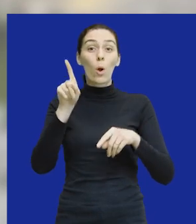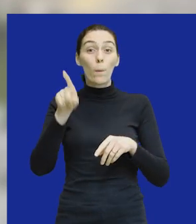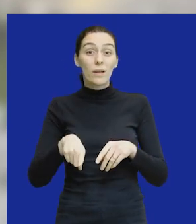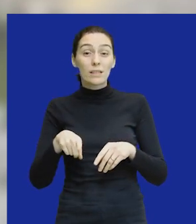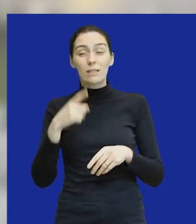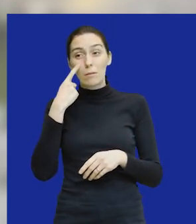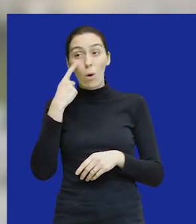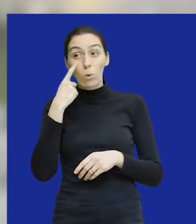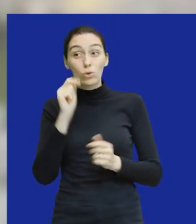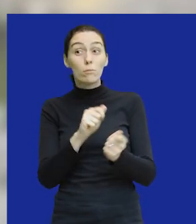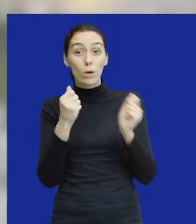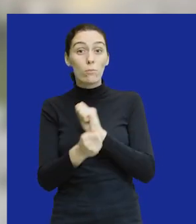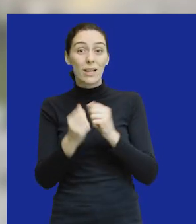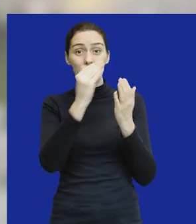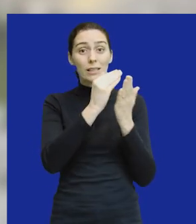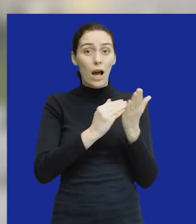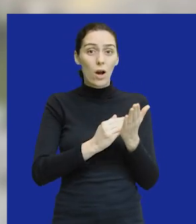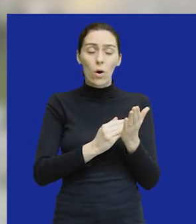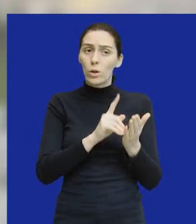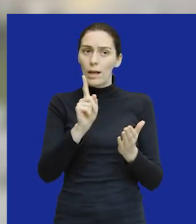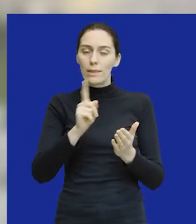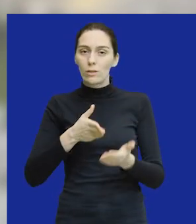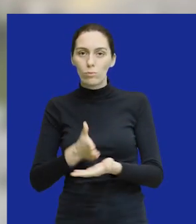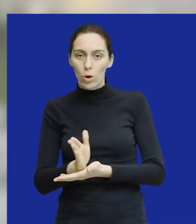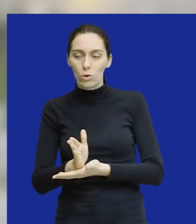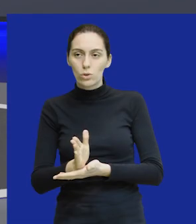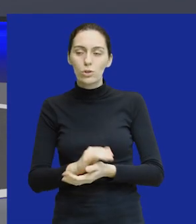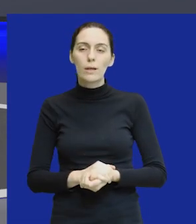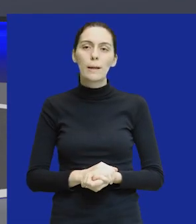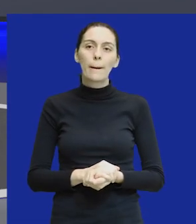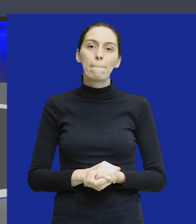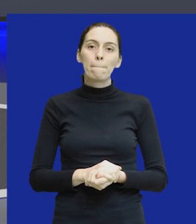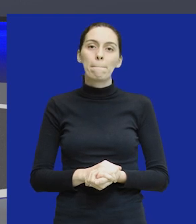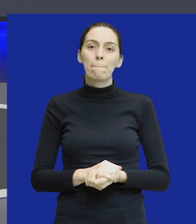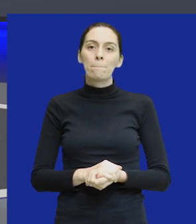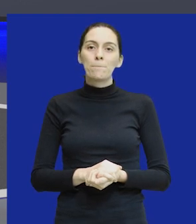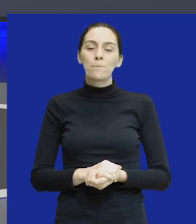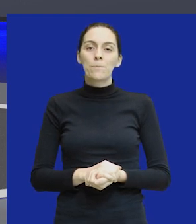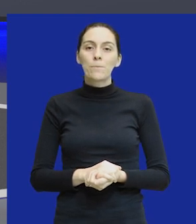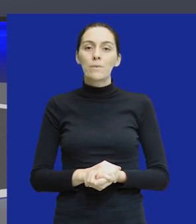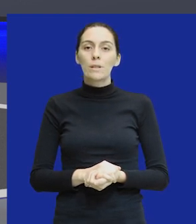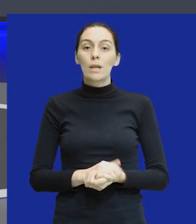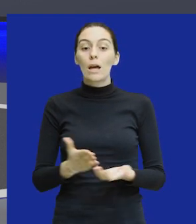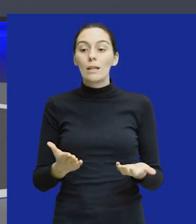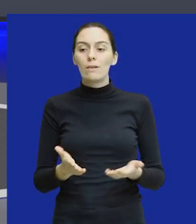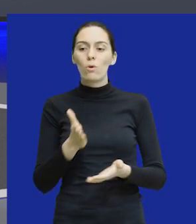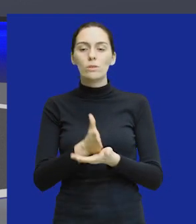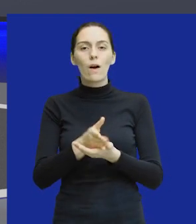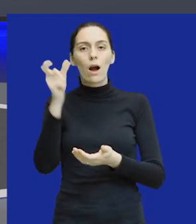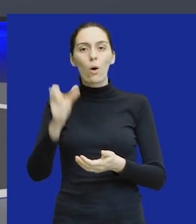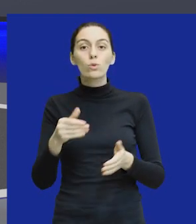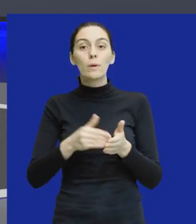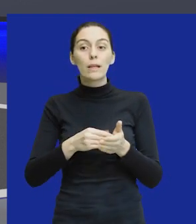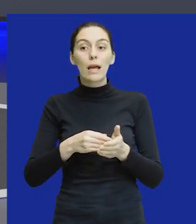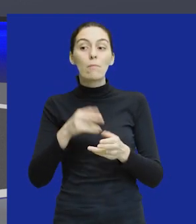mjeseci nekakvih pokušaja, međutim, hvala Bogu, nisu prošli. Ali ono, na svakom pojedincu je da pripazi